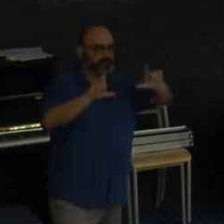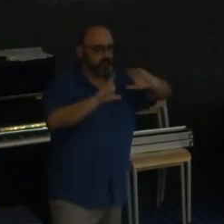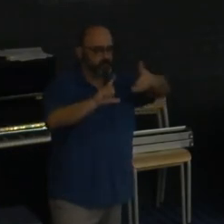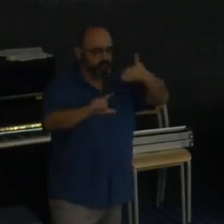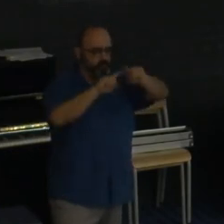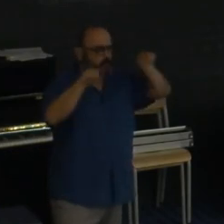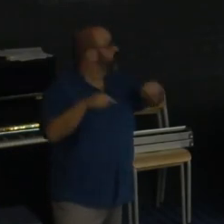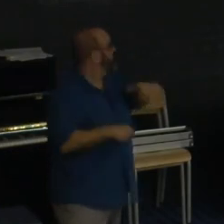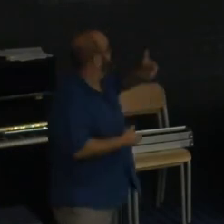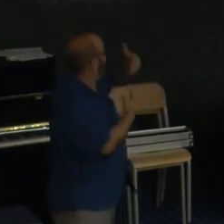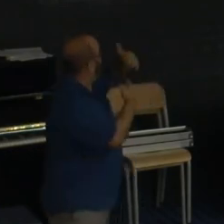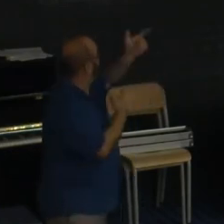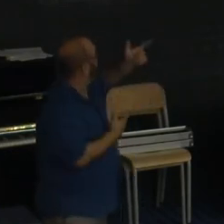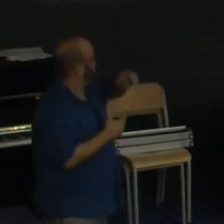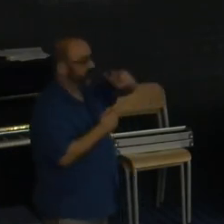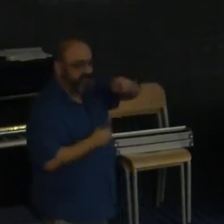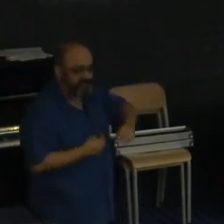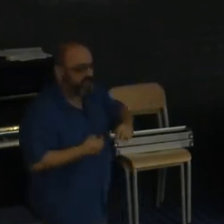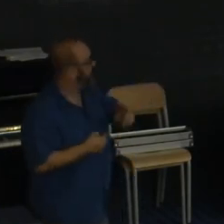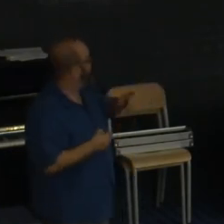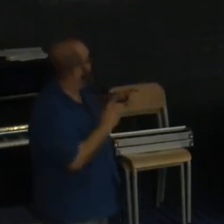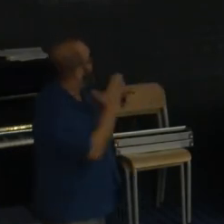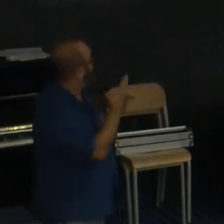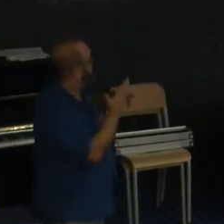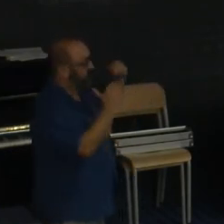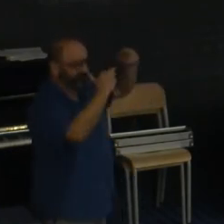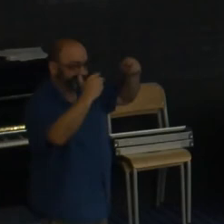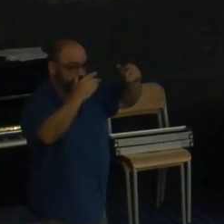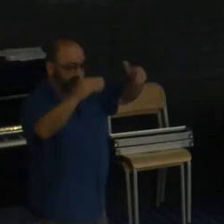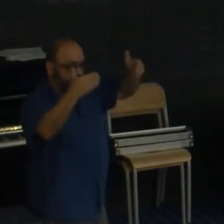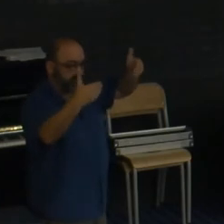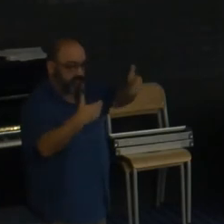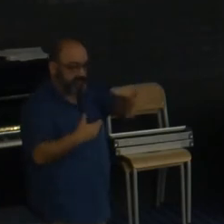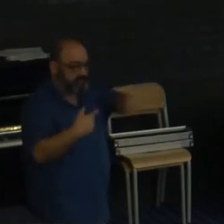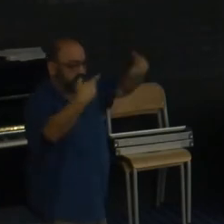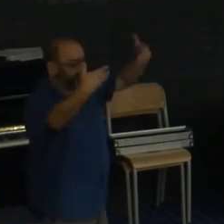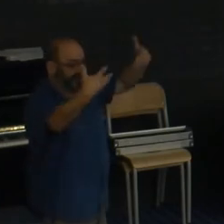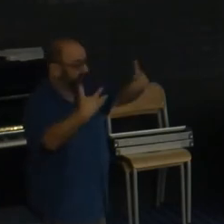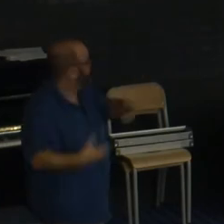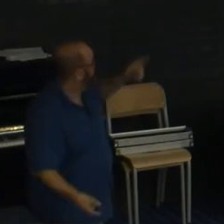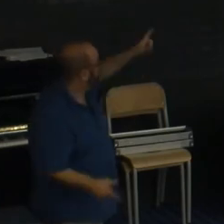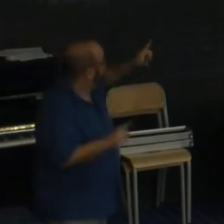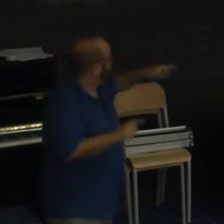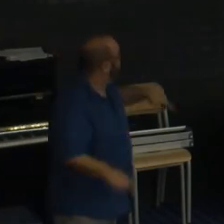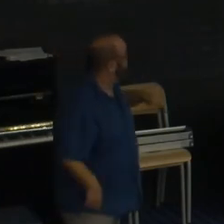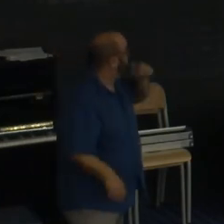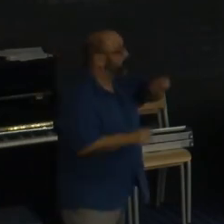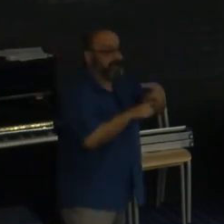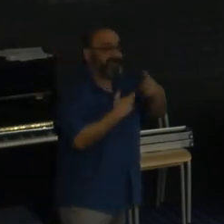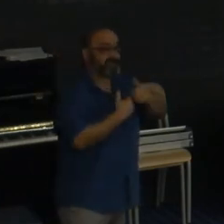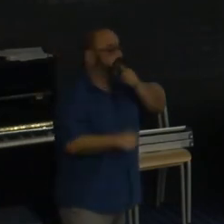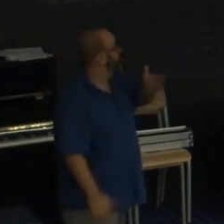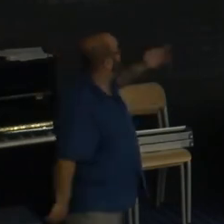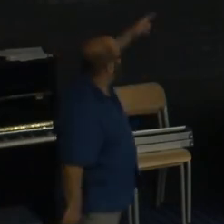stack trace, les variables par rapport au local où on se trouve, au scope dans lequel on se trouve. Donc ici, c'est mon exemple que j'ai pris tout à l'heure.